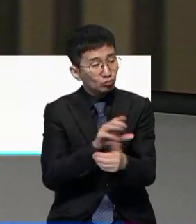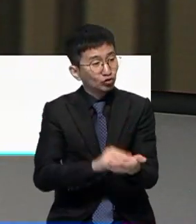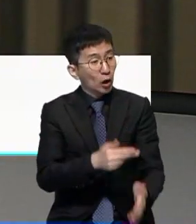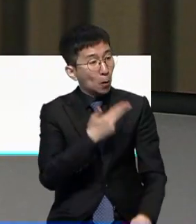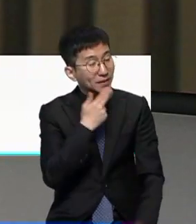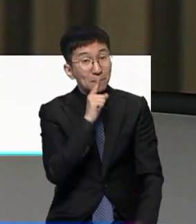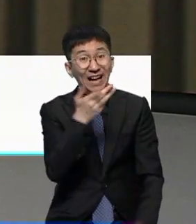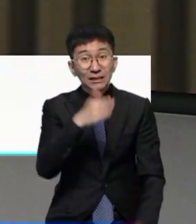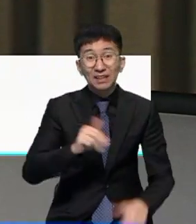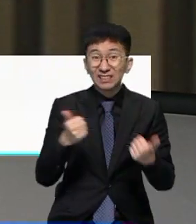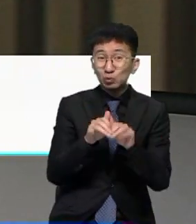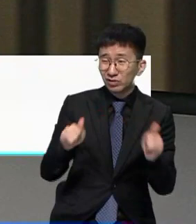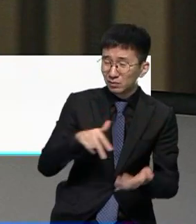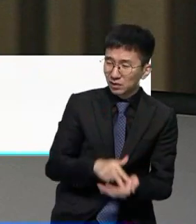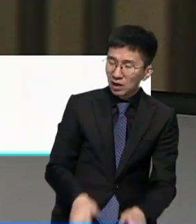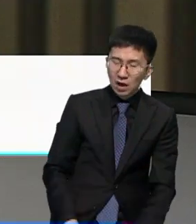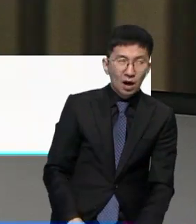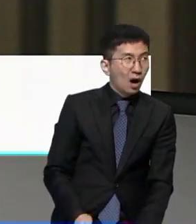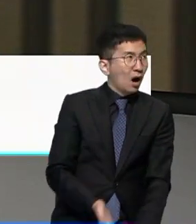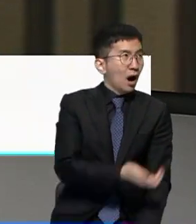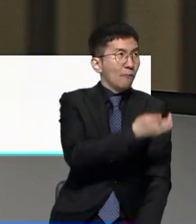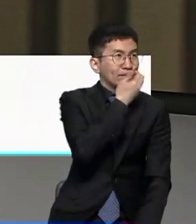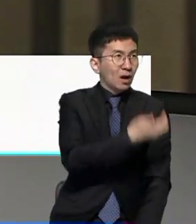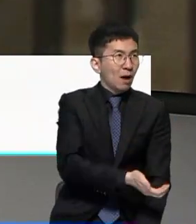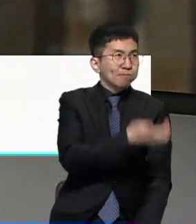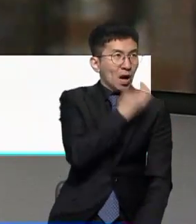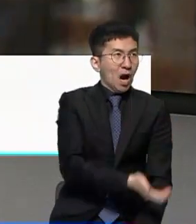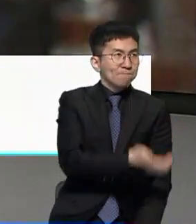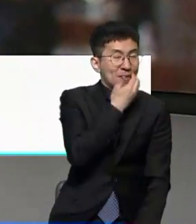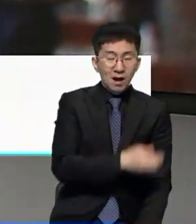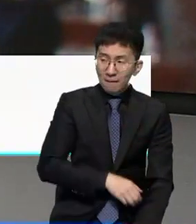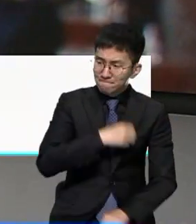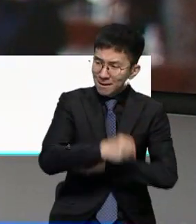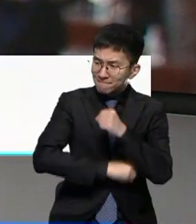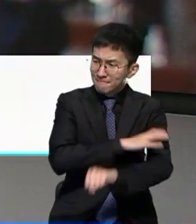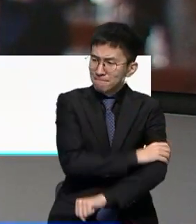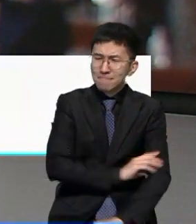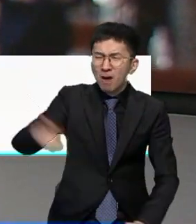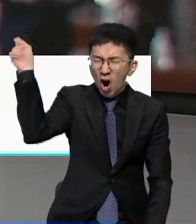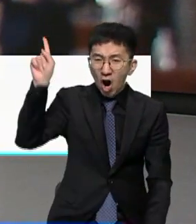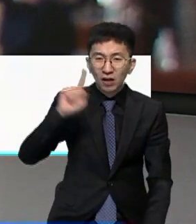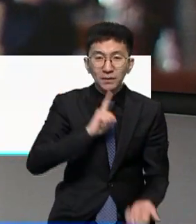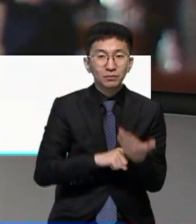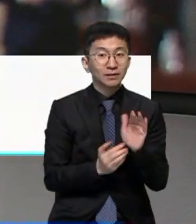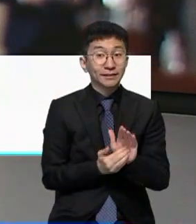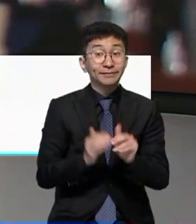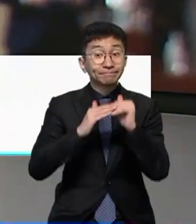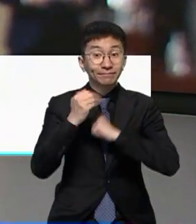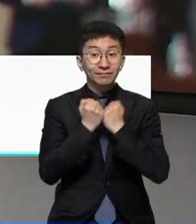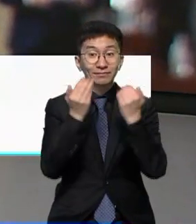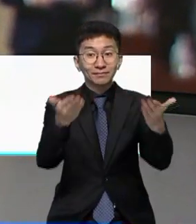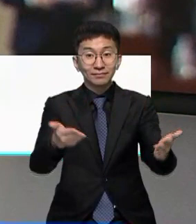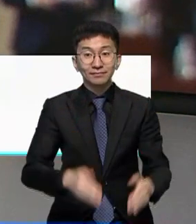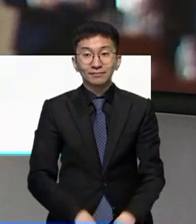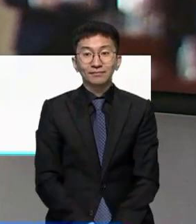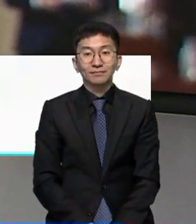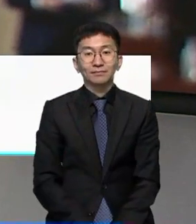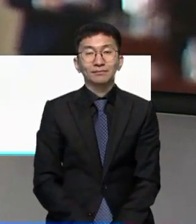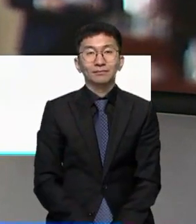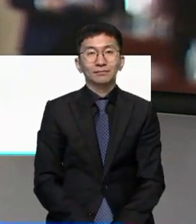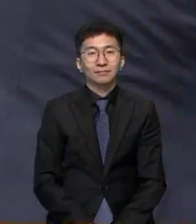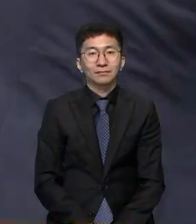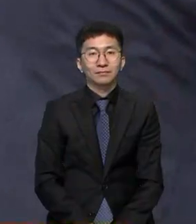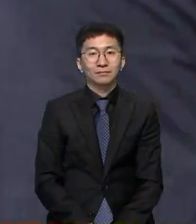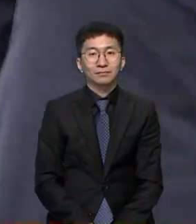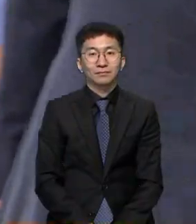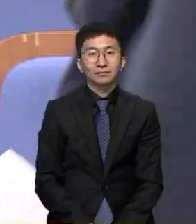했지만 의원들 사이에선 부끄러운 짓이다, 또 월권이라는 비판도 나왔습니다. 자세한 내용은 유수환 기자가 전하겠습니다.